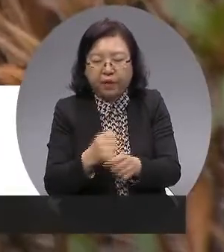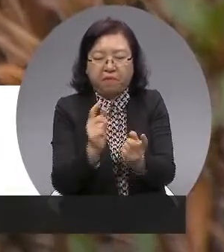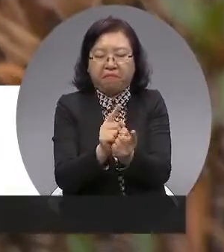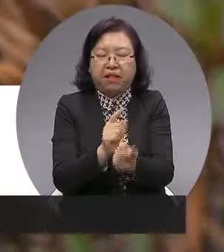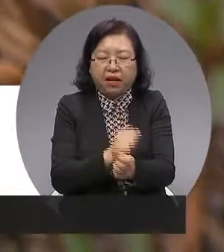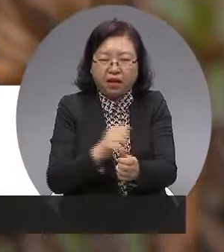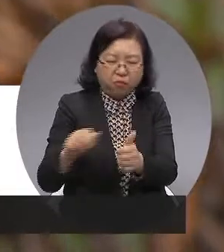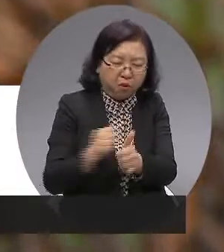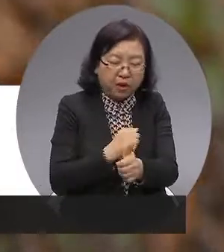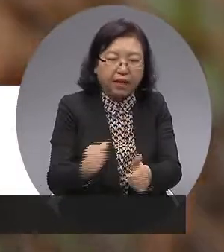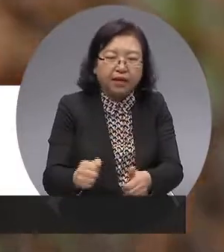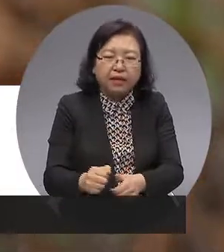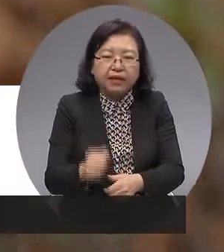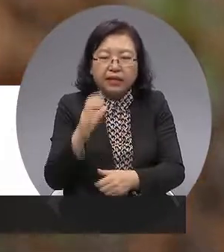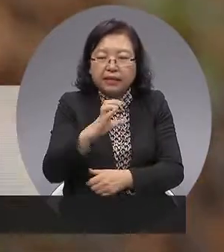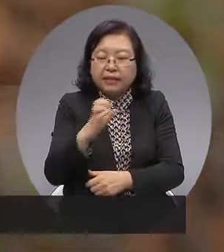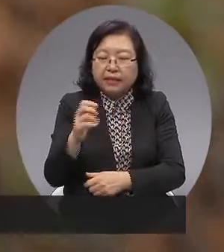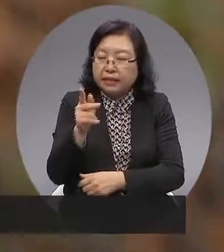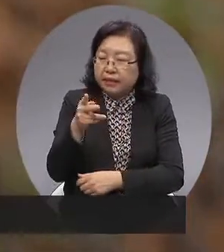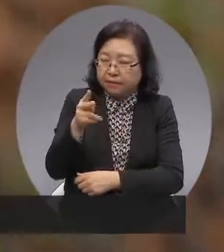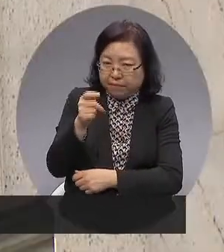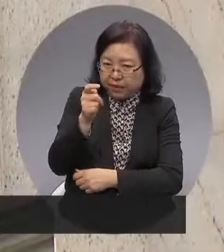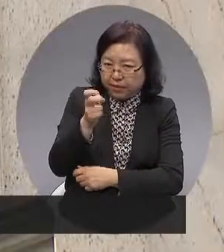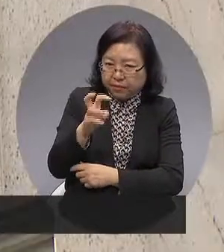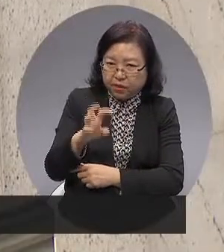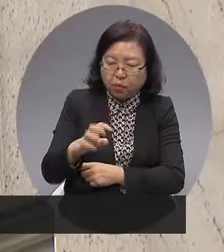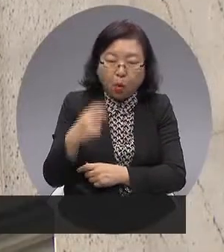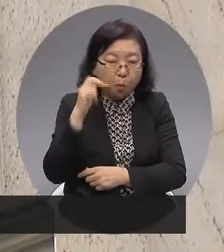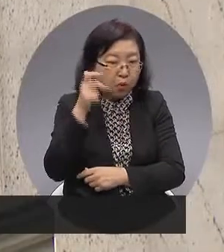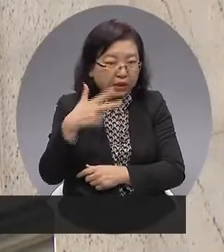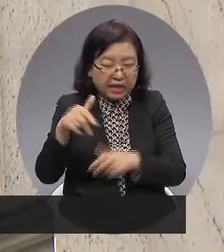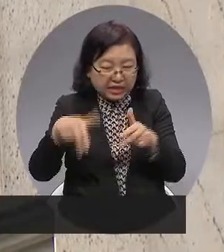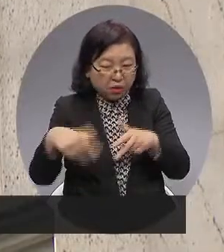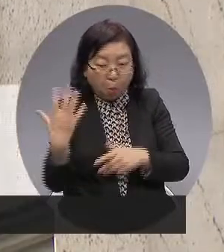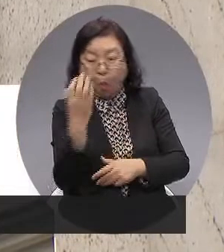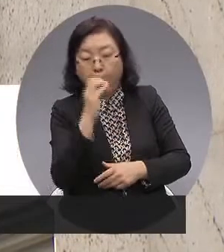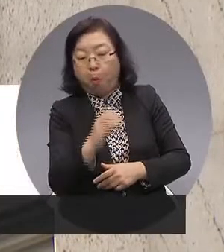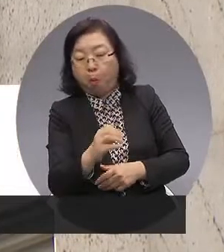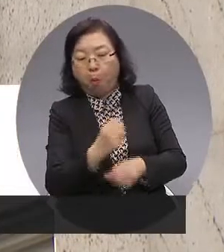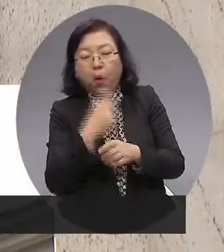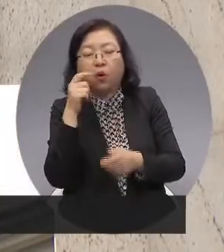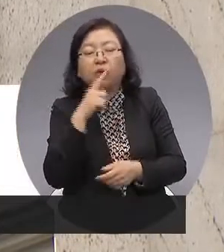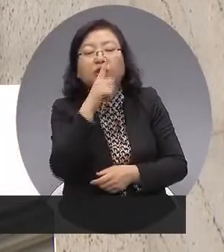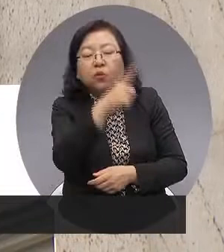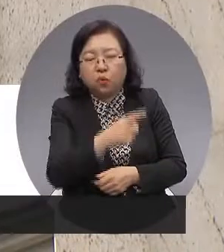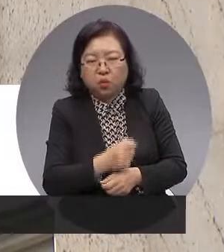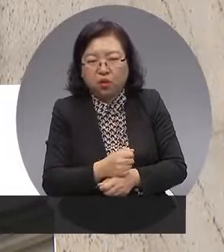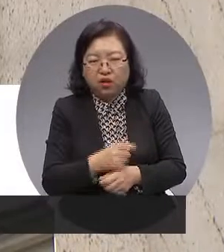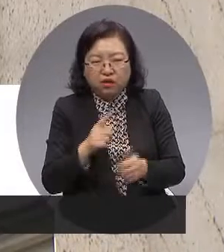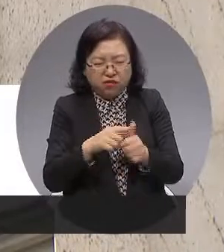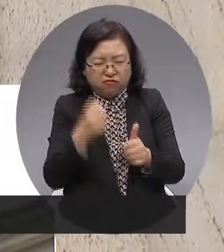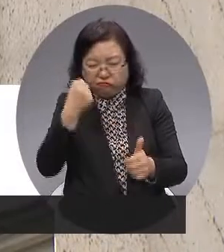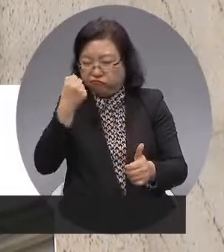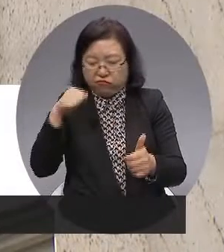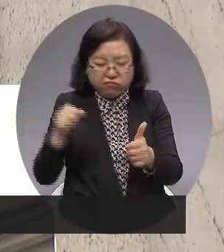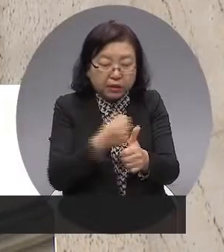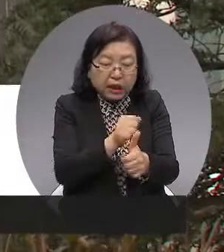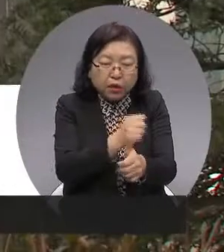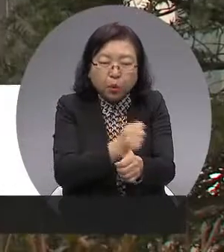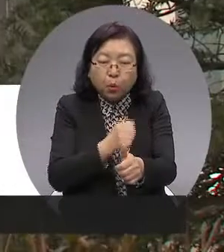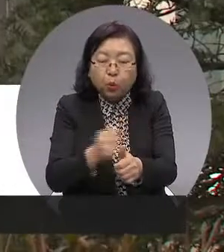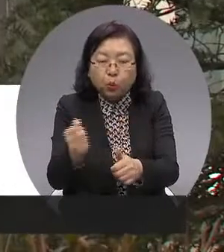목격한 모텔 직원 신고로 덜미를 잡혔습니다. 주먹으로 때리고 나중에 모텔방으로 끌고